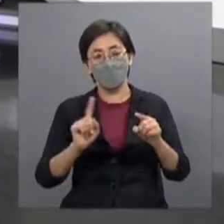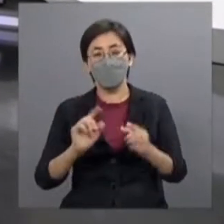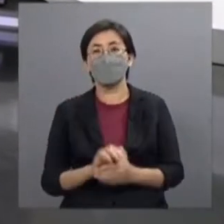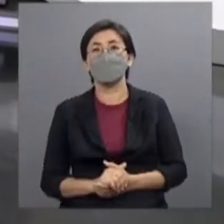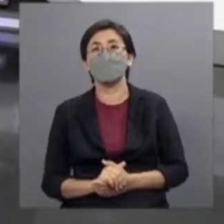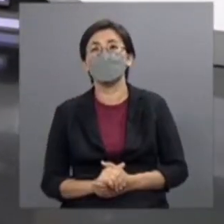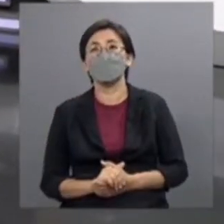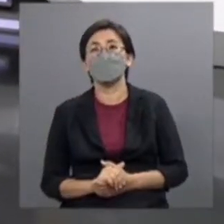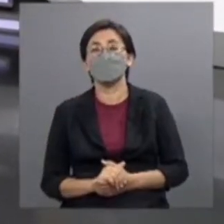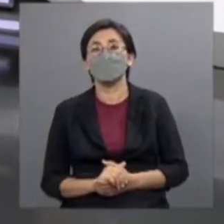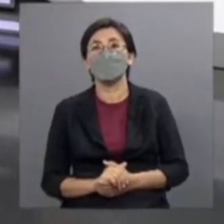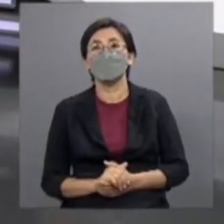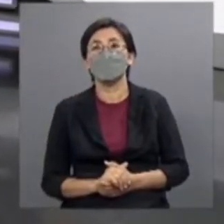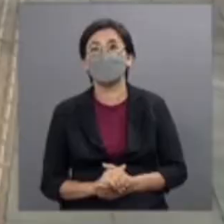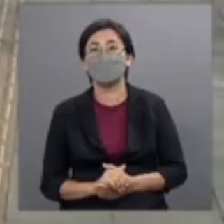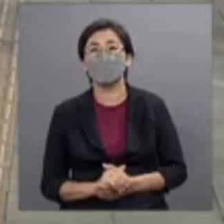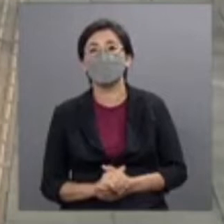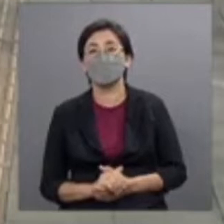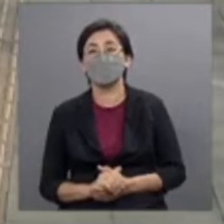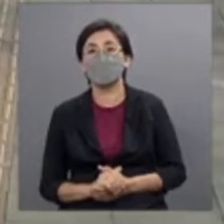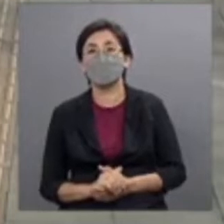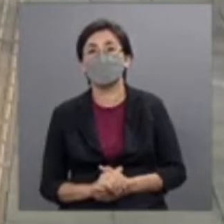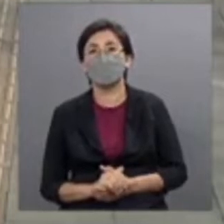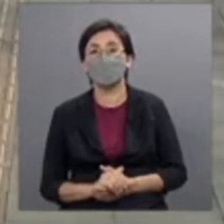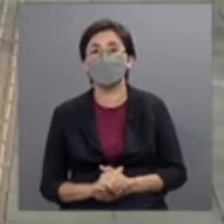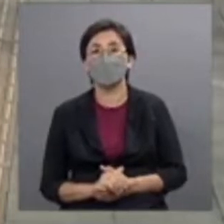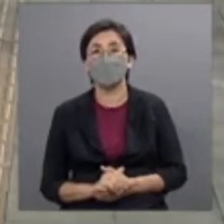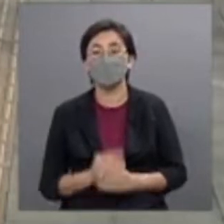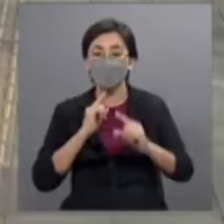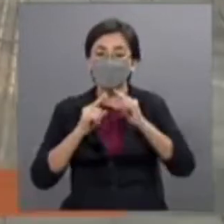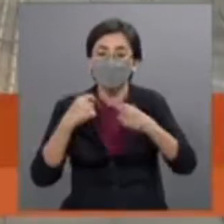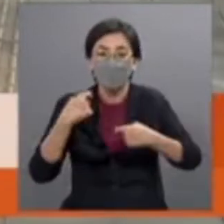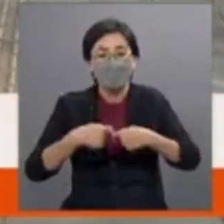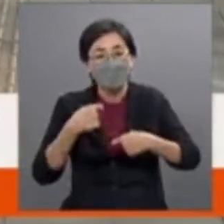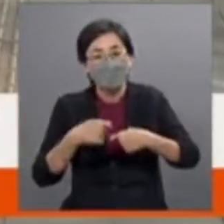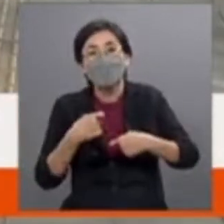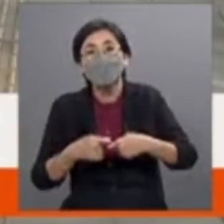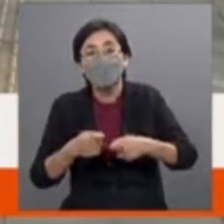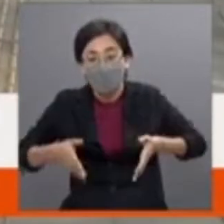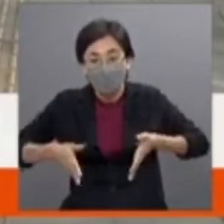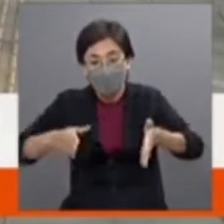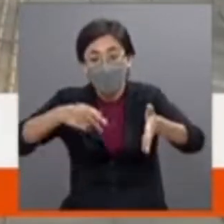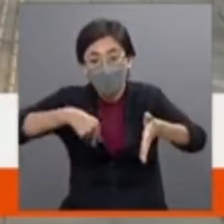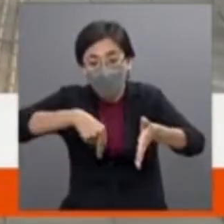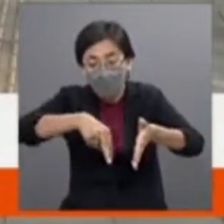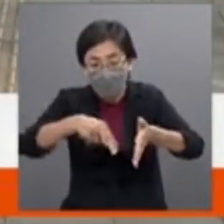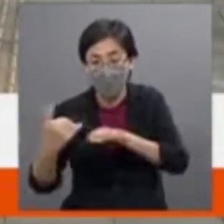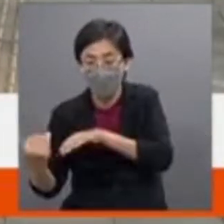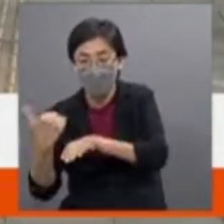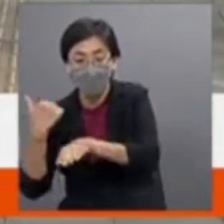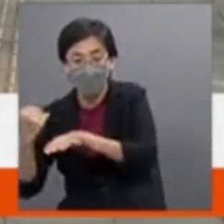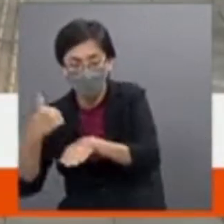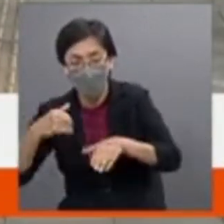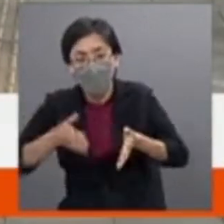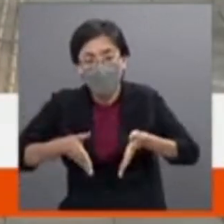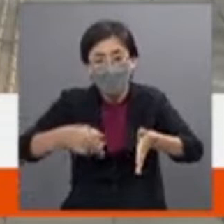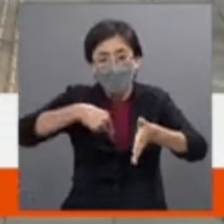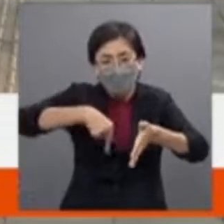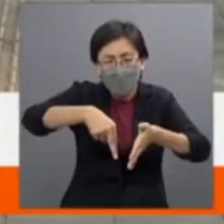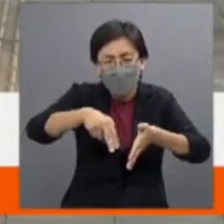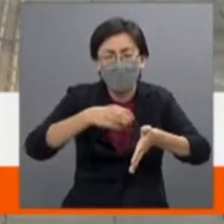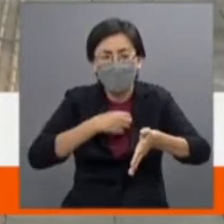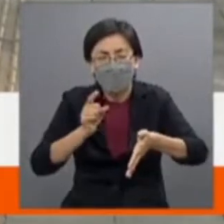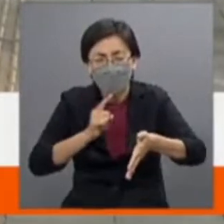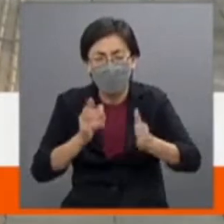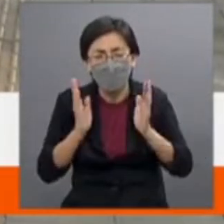รวดีคะก็ดูว่าจะเป็นเรื่องที่พูดกันยากเป็นโจทย์ยากอยู่นะคะเพราะว่าคนเดินเท้าก็บอกว่าบางทีก็อยากจะได้พื้นที่การเดินเท้า